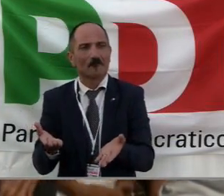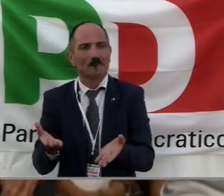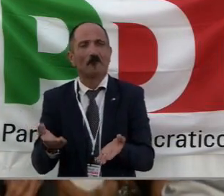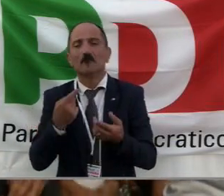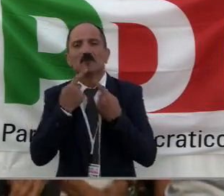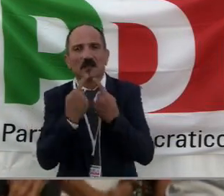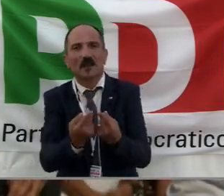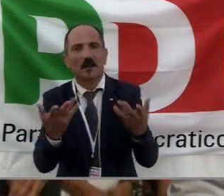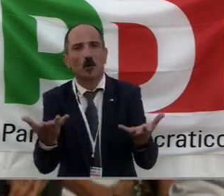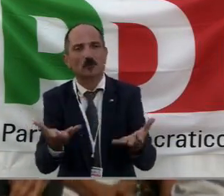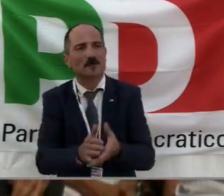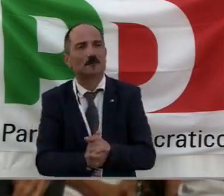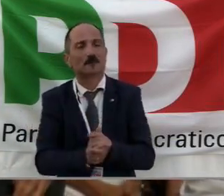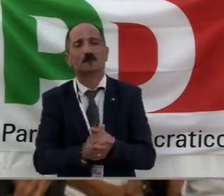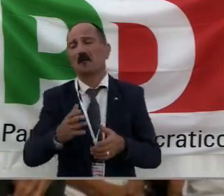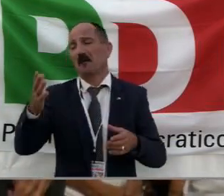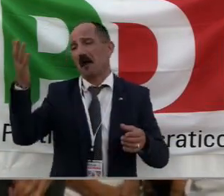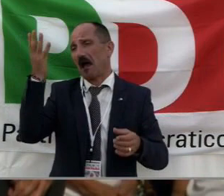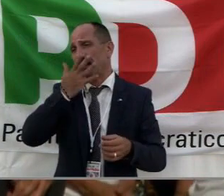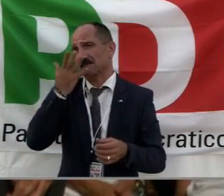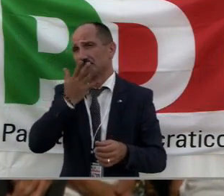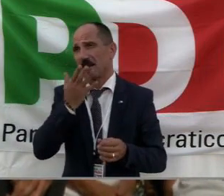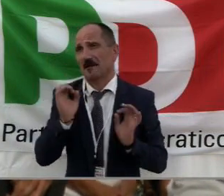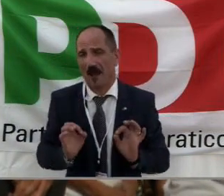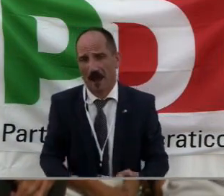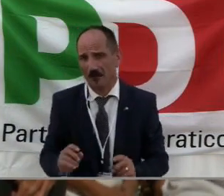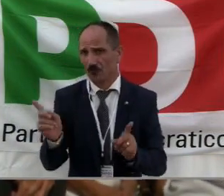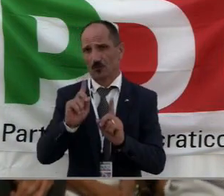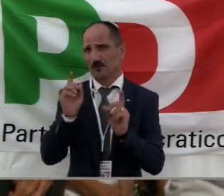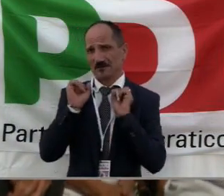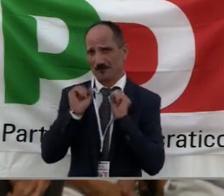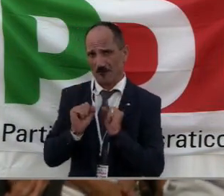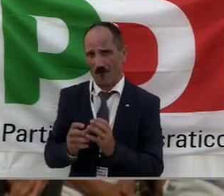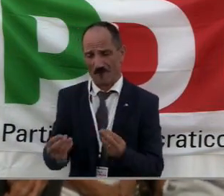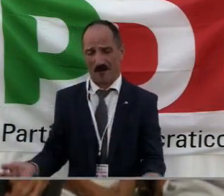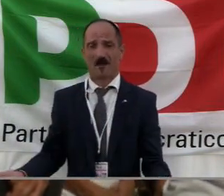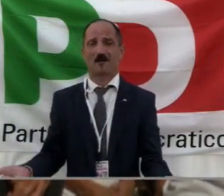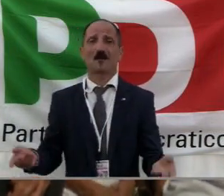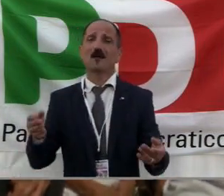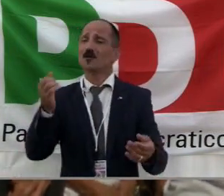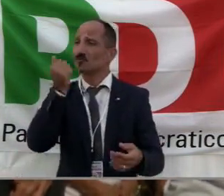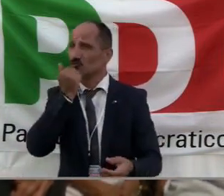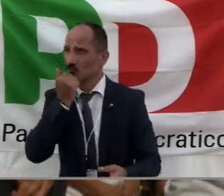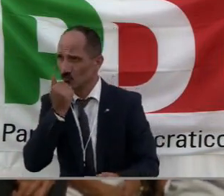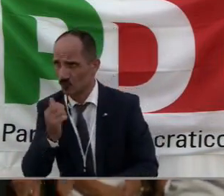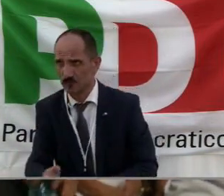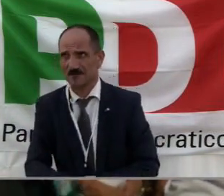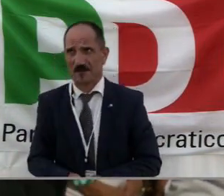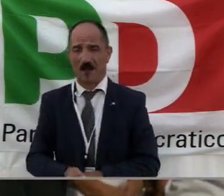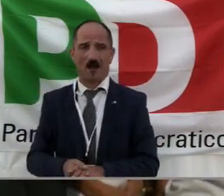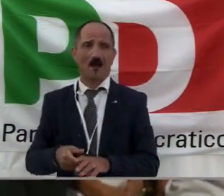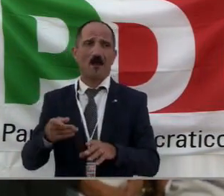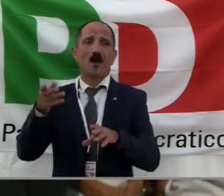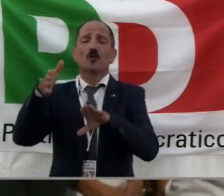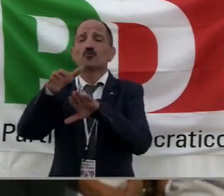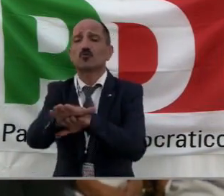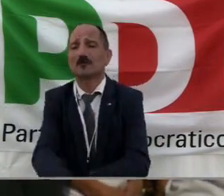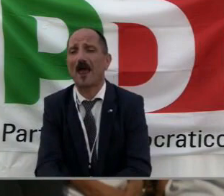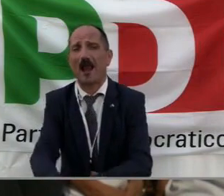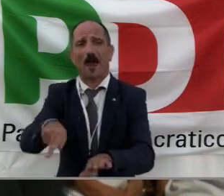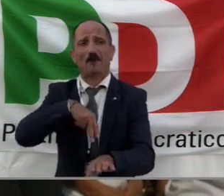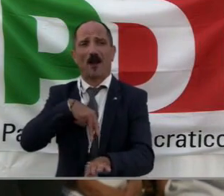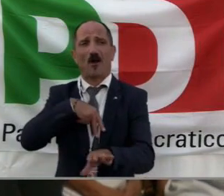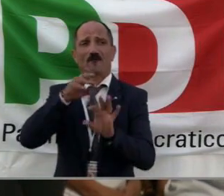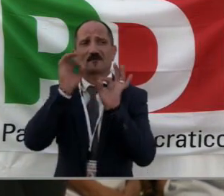anziché dire ha sbagliato, non si fa, chieda scusa, tutela la privacy